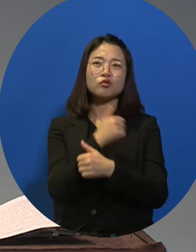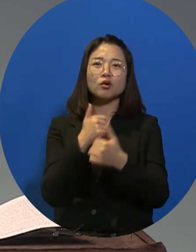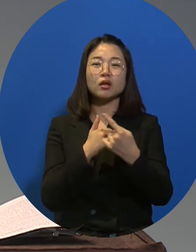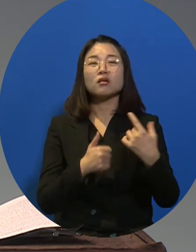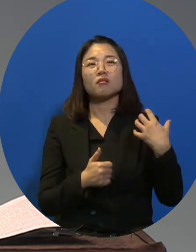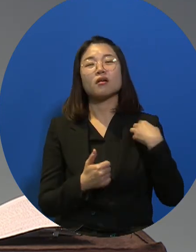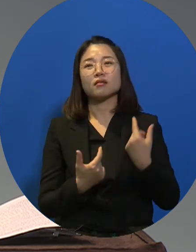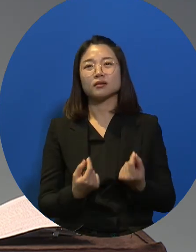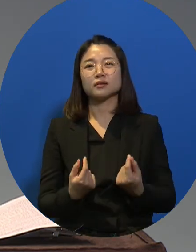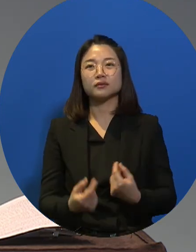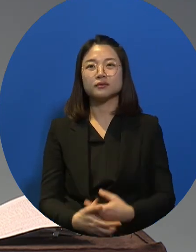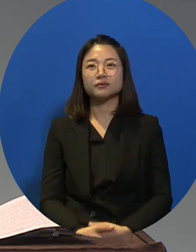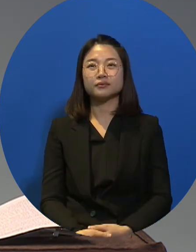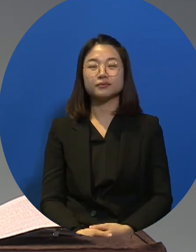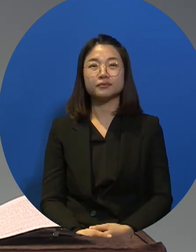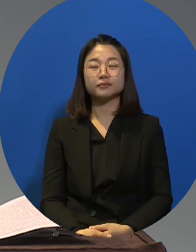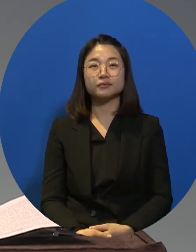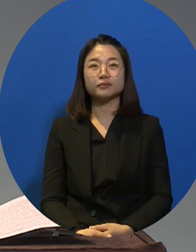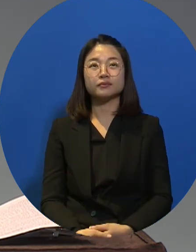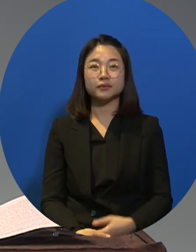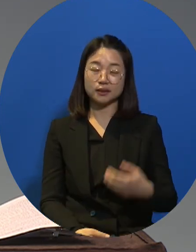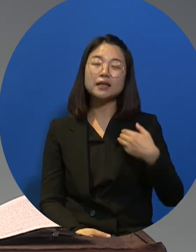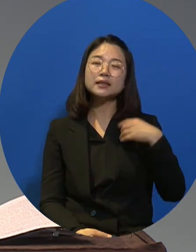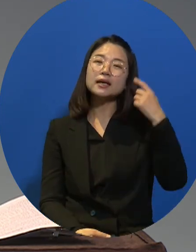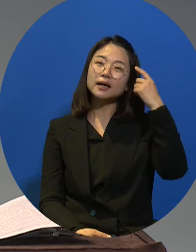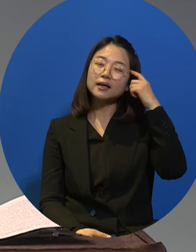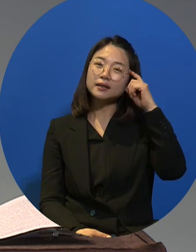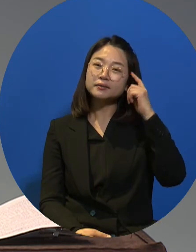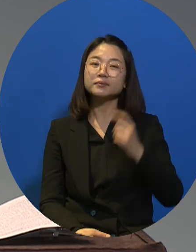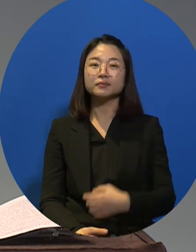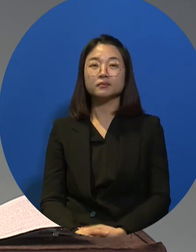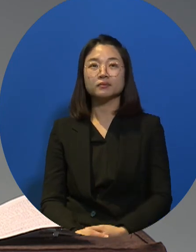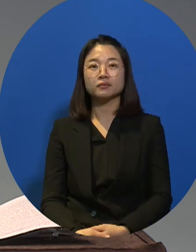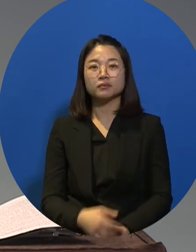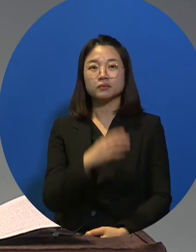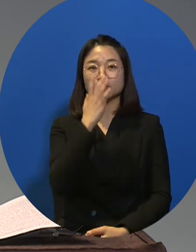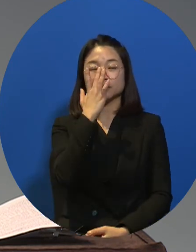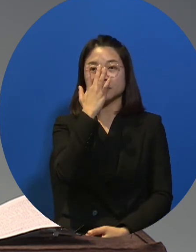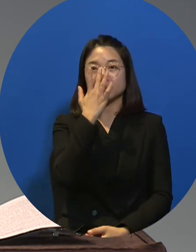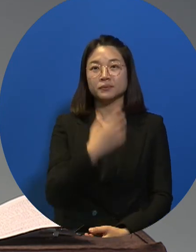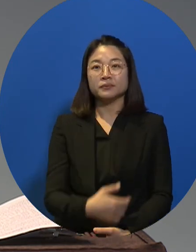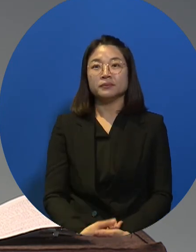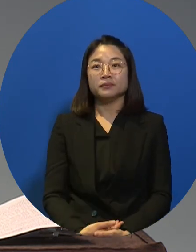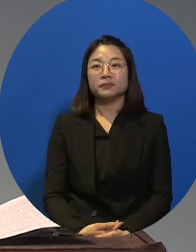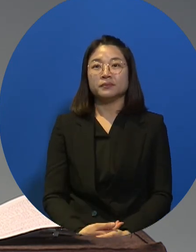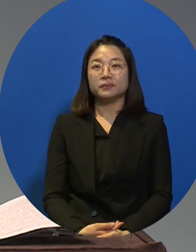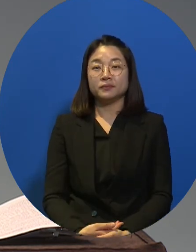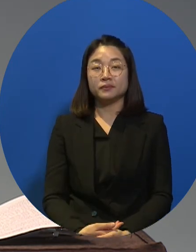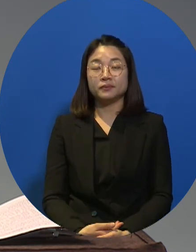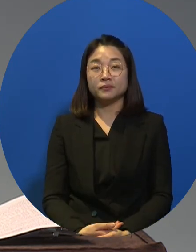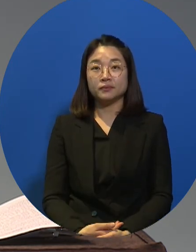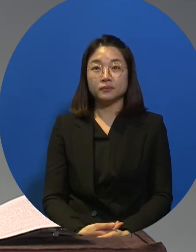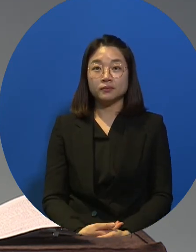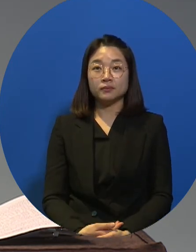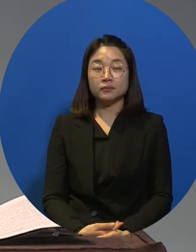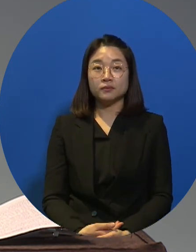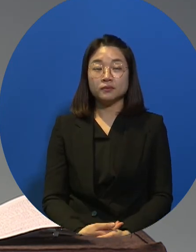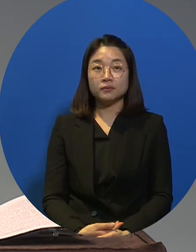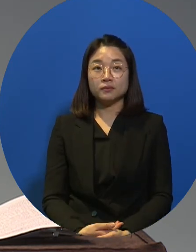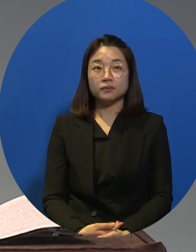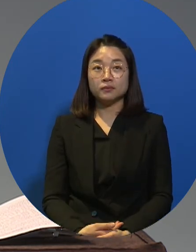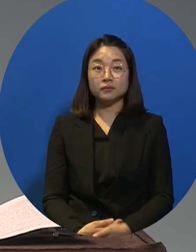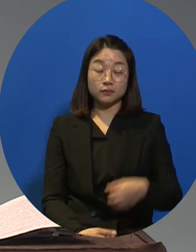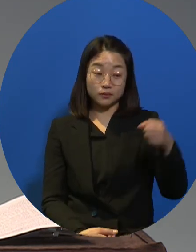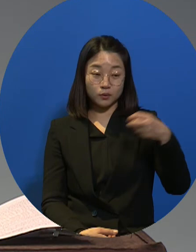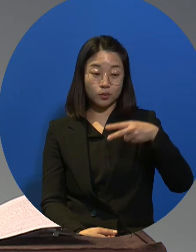인권위의 역할로서 바람직하지 않느냐라는 이제 의견들도 있었습니다. 또한 이제